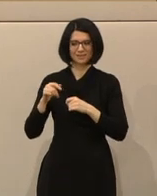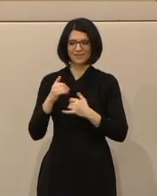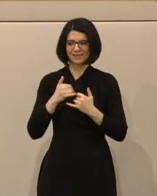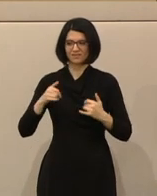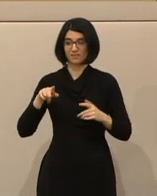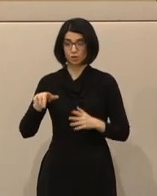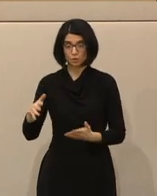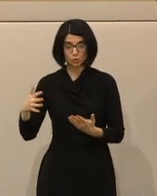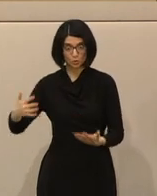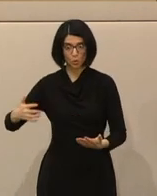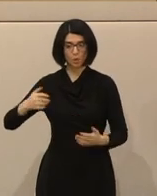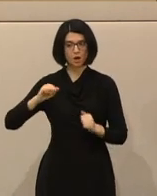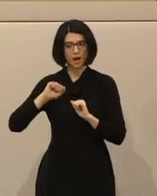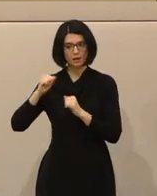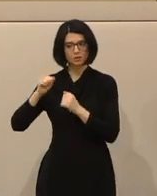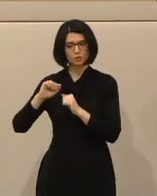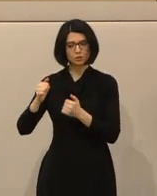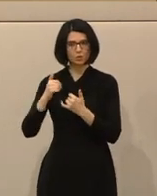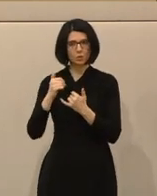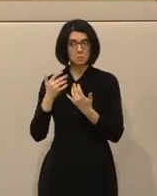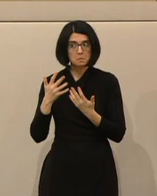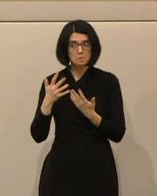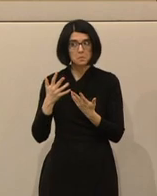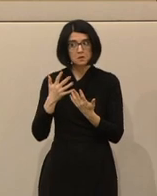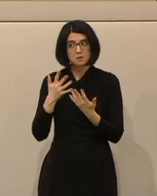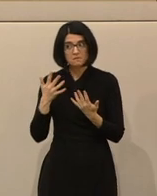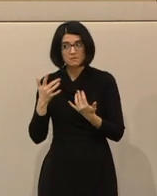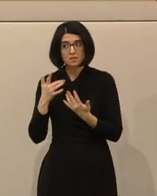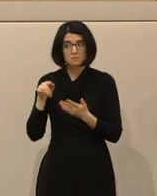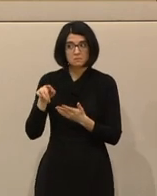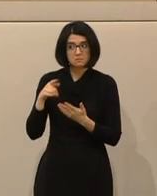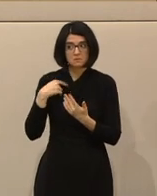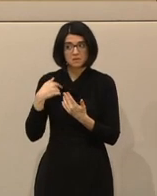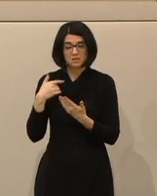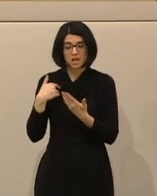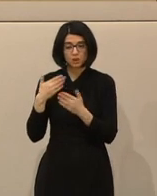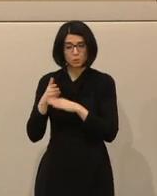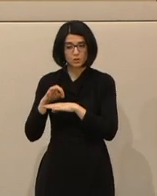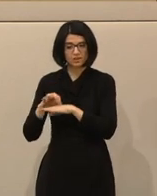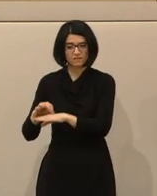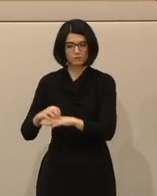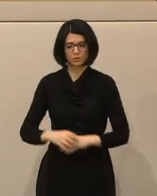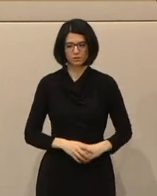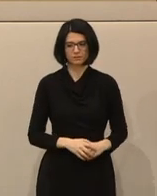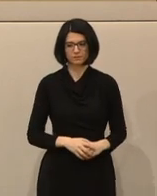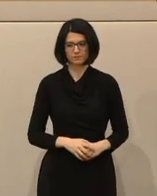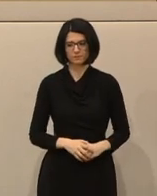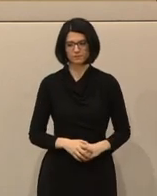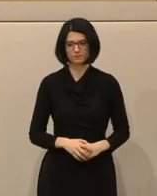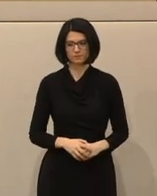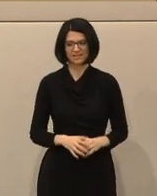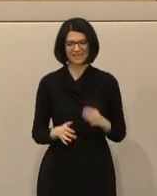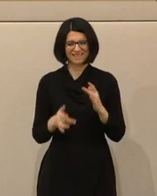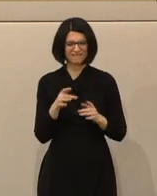solchen Aktion vorgegangen wurde. Man könnte auch sagen, vielleicht ist es die Macht